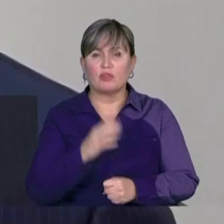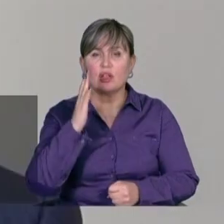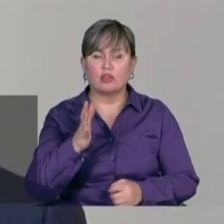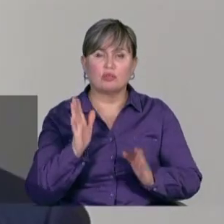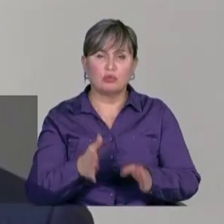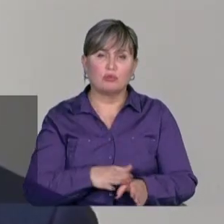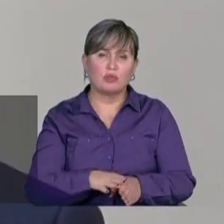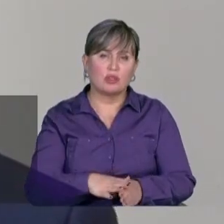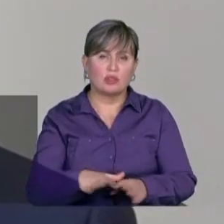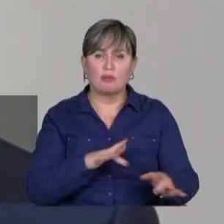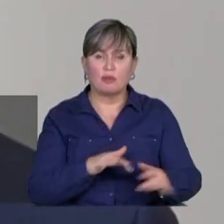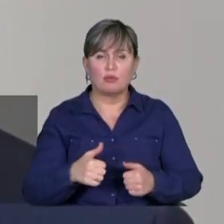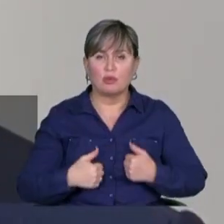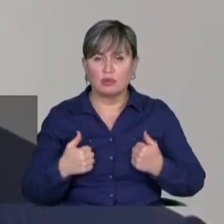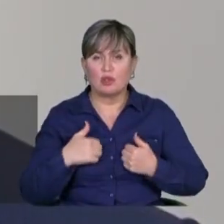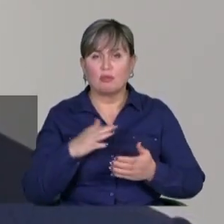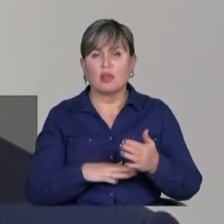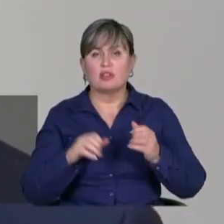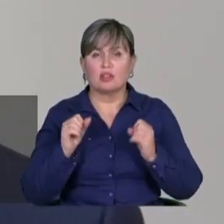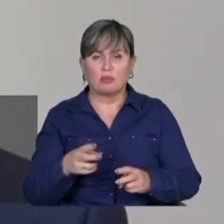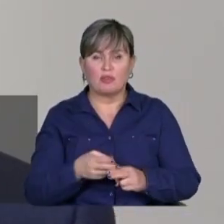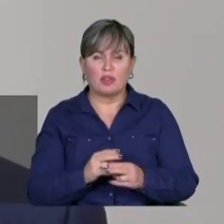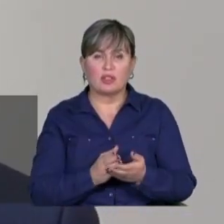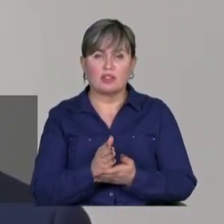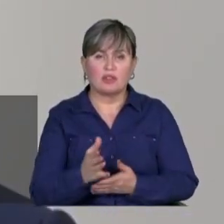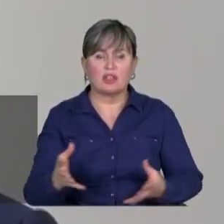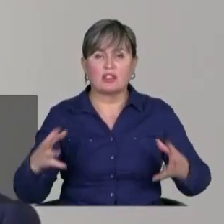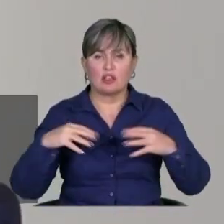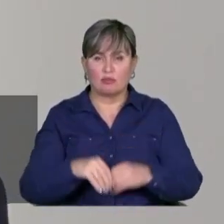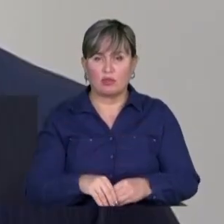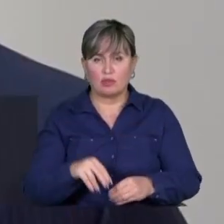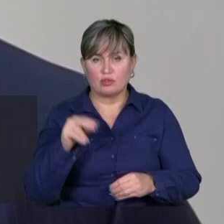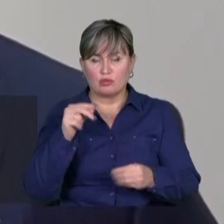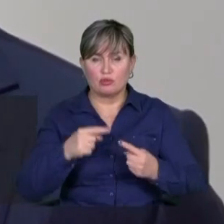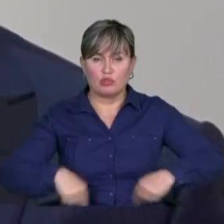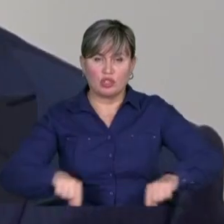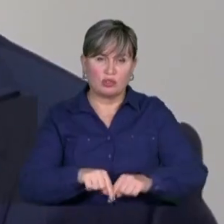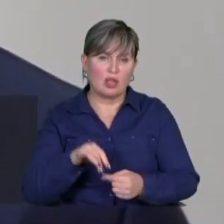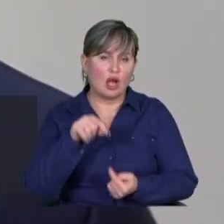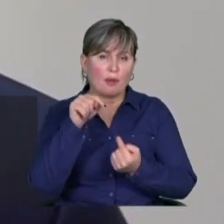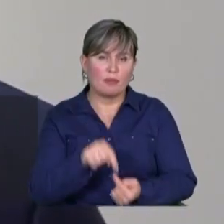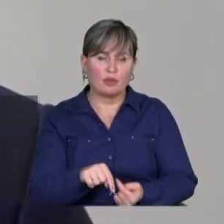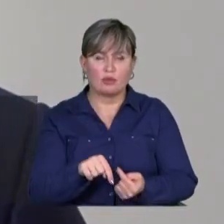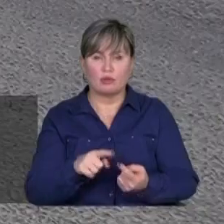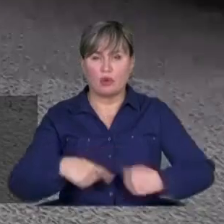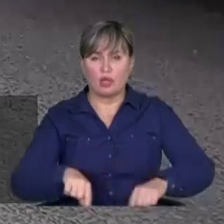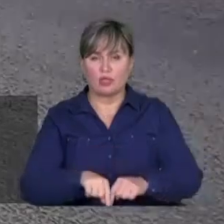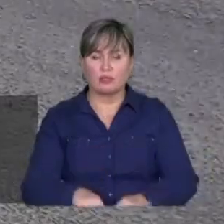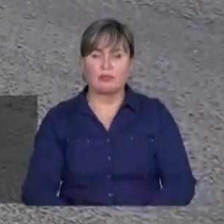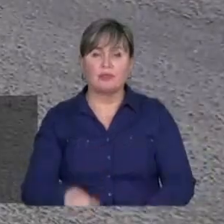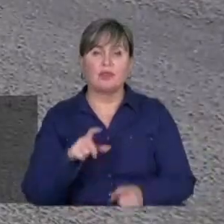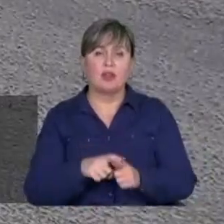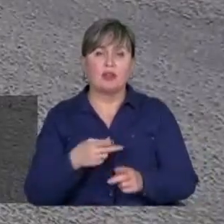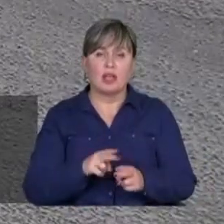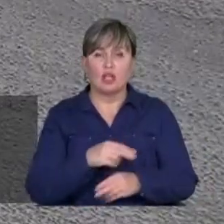будем реализовывать меры по усилению безопасности в этой сфере совместно с ответственными учреждениями и компетентными органами. К слову, на